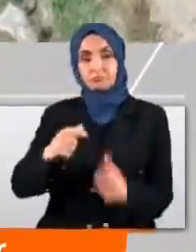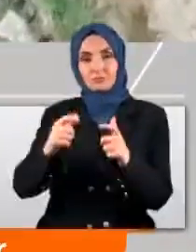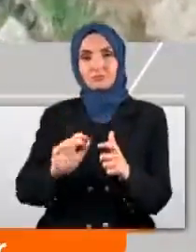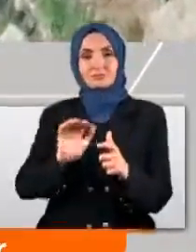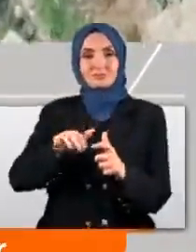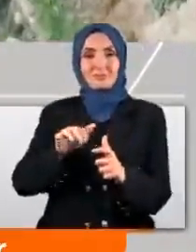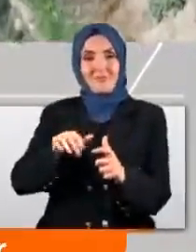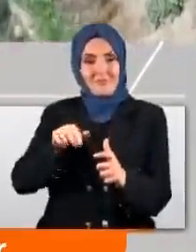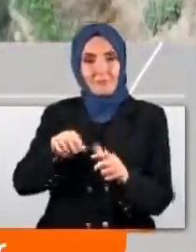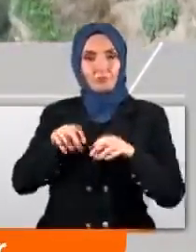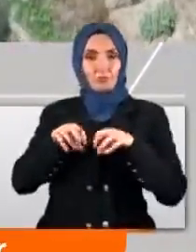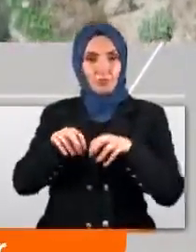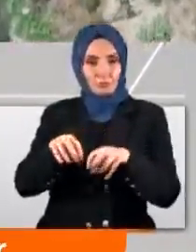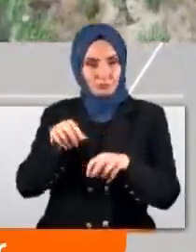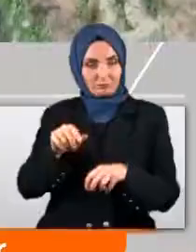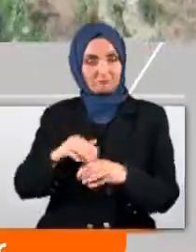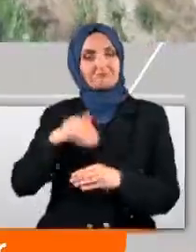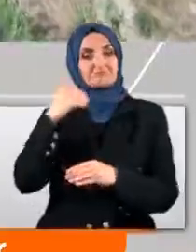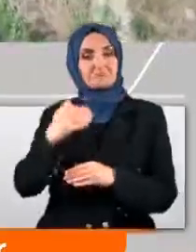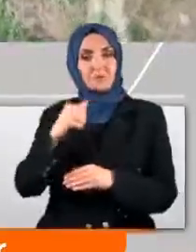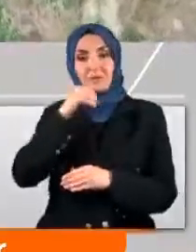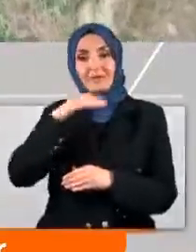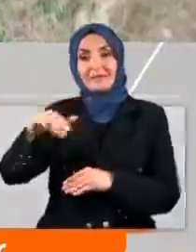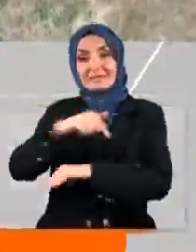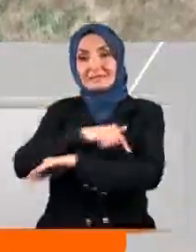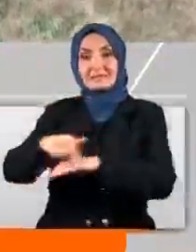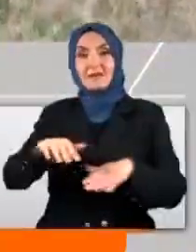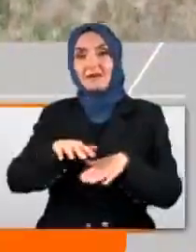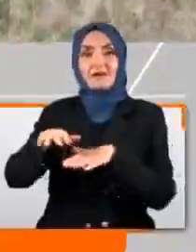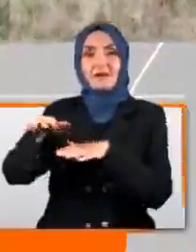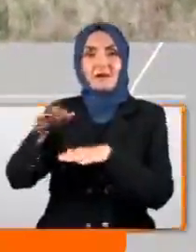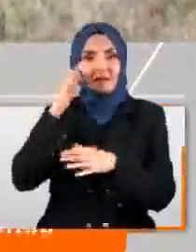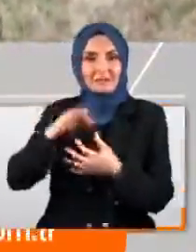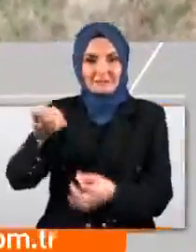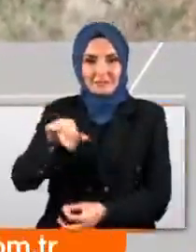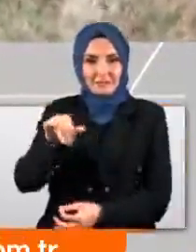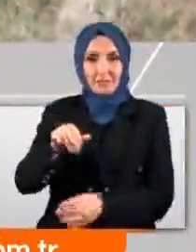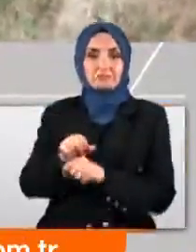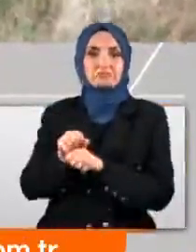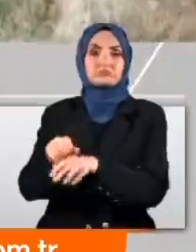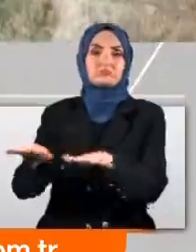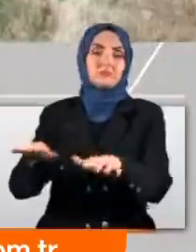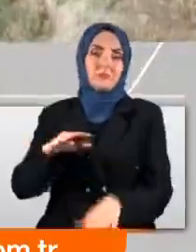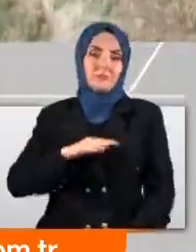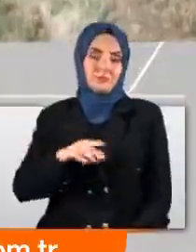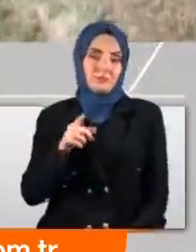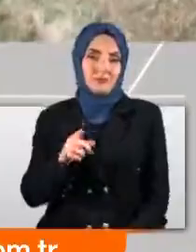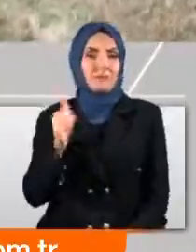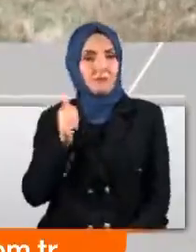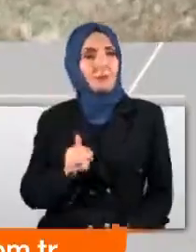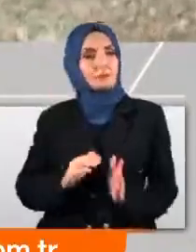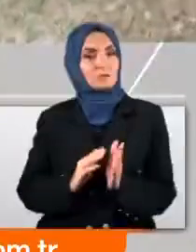iniyor, sahilde insanlarla buluşuyor ve tehlike her geçen gün devam ediyor ve hiçbir önlem